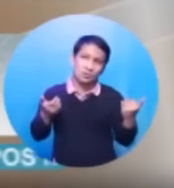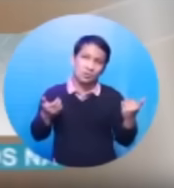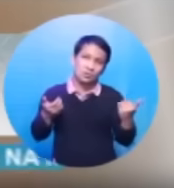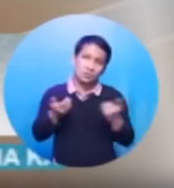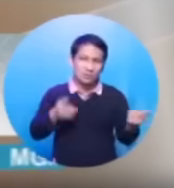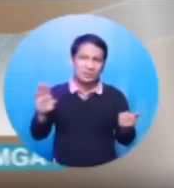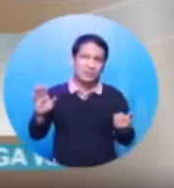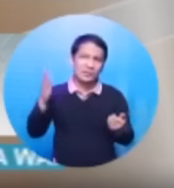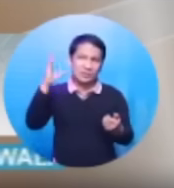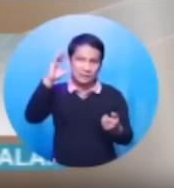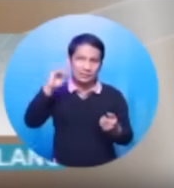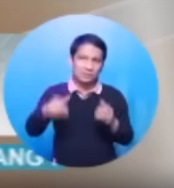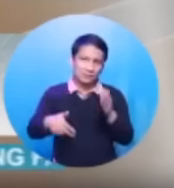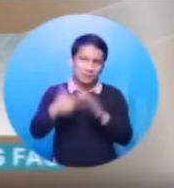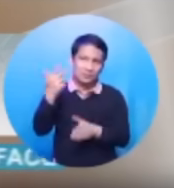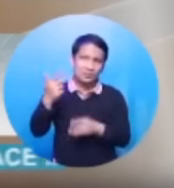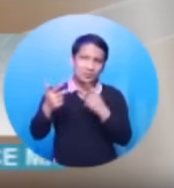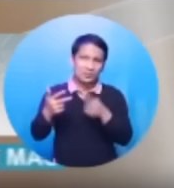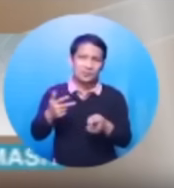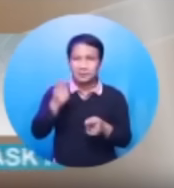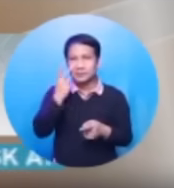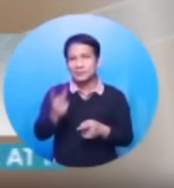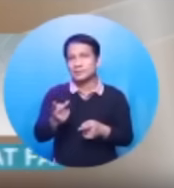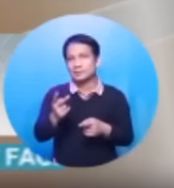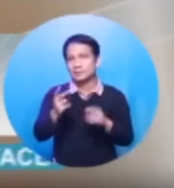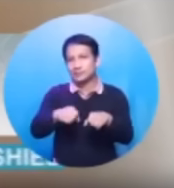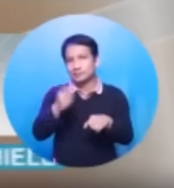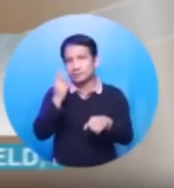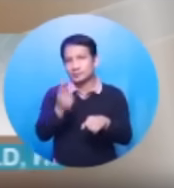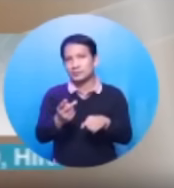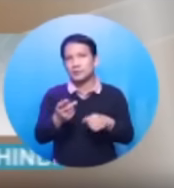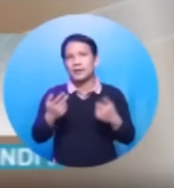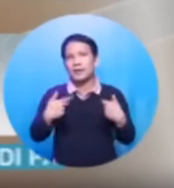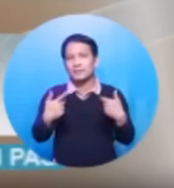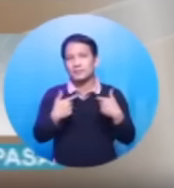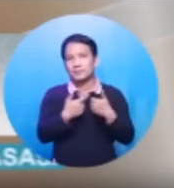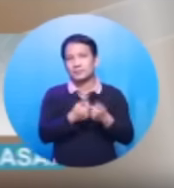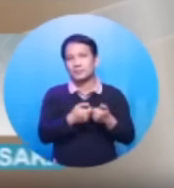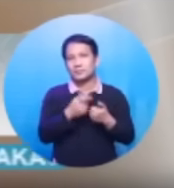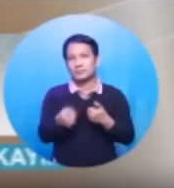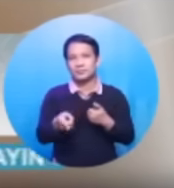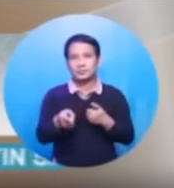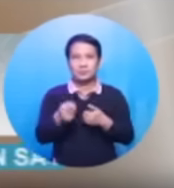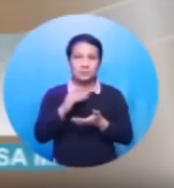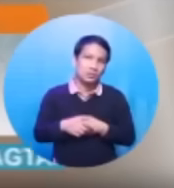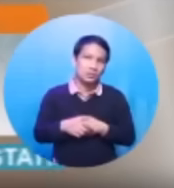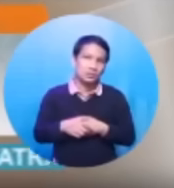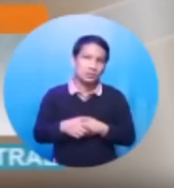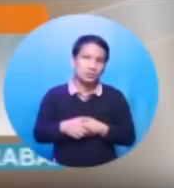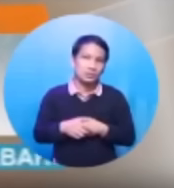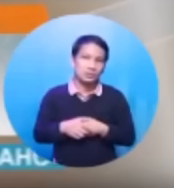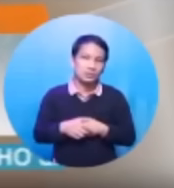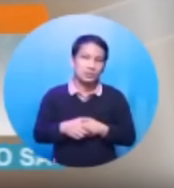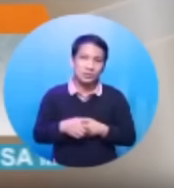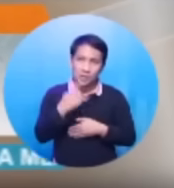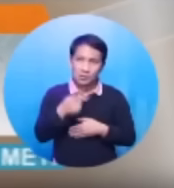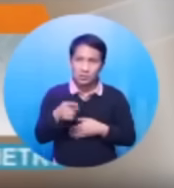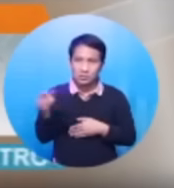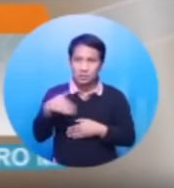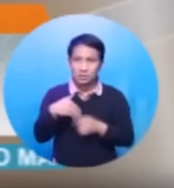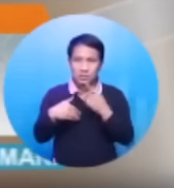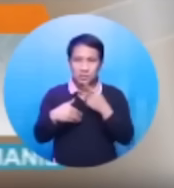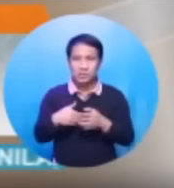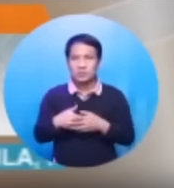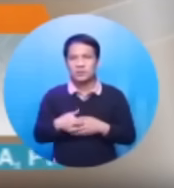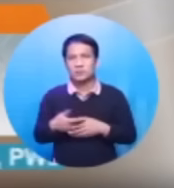sa lalaki niya. Tatlong beses ko na po siya lang ang nahuli na may relasyon sila. Pinatawad ko po siya. Pinatawad ko kasi kaya nga